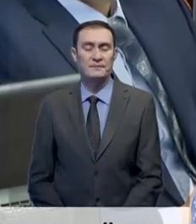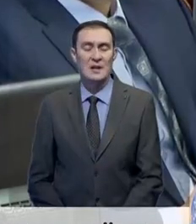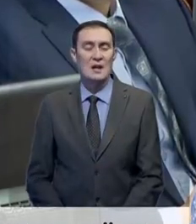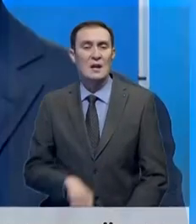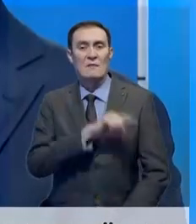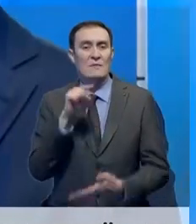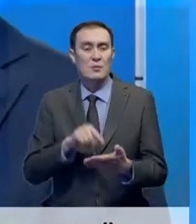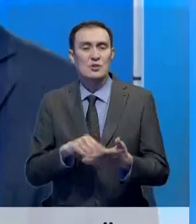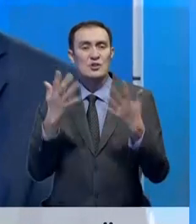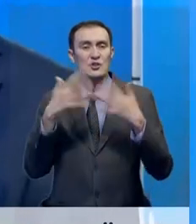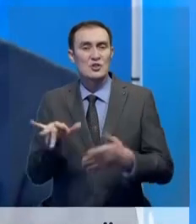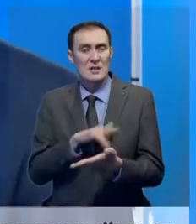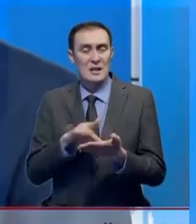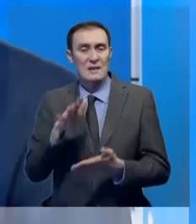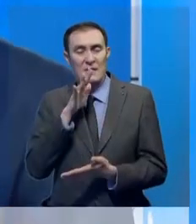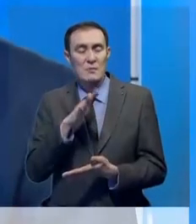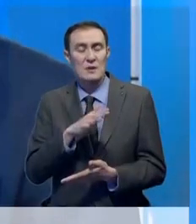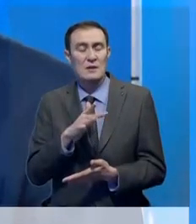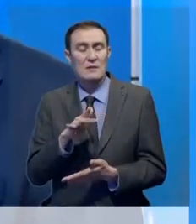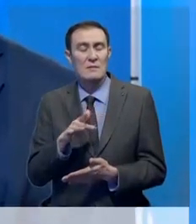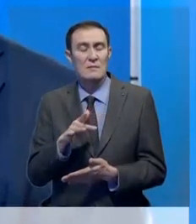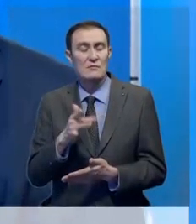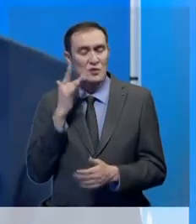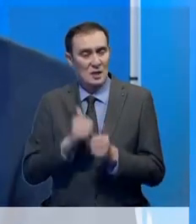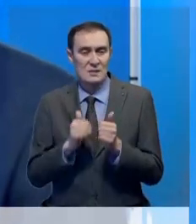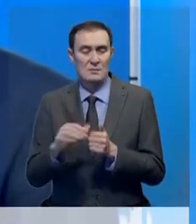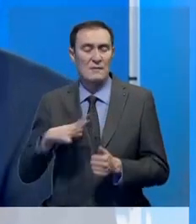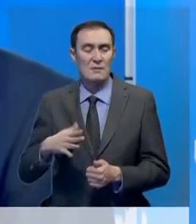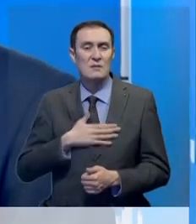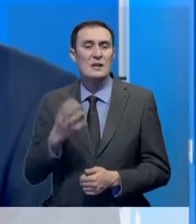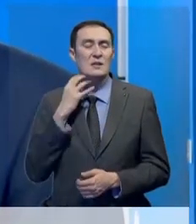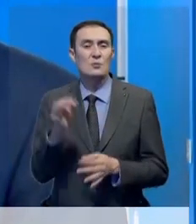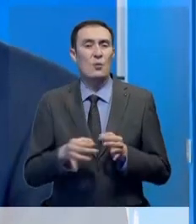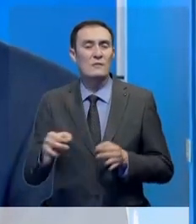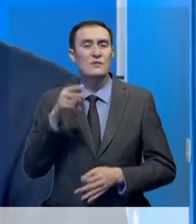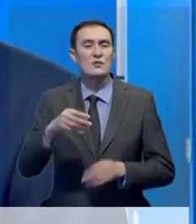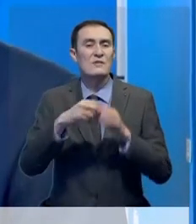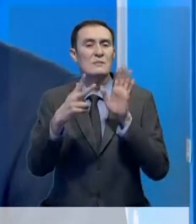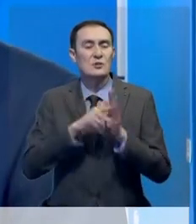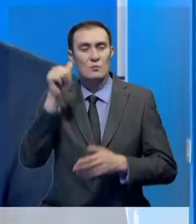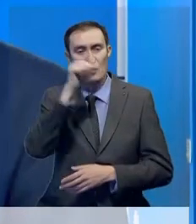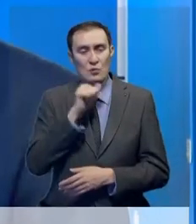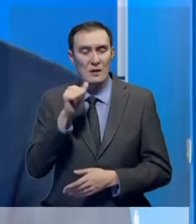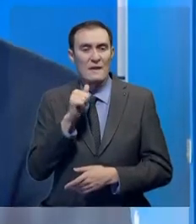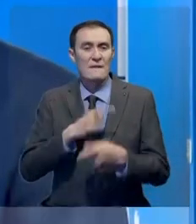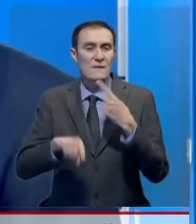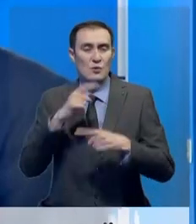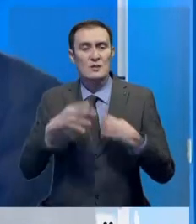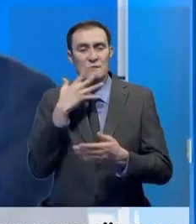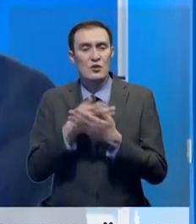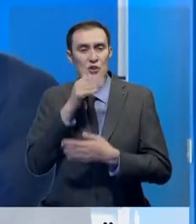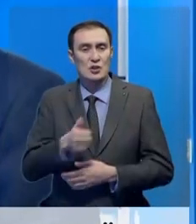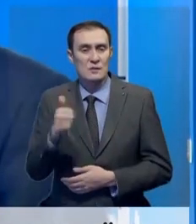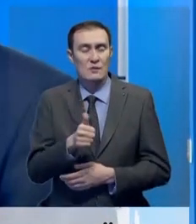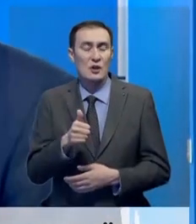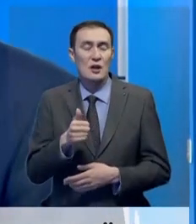Вопрос исчисления времени в Казахстане поднимается не первый год. Уже мы в Кызылординской области в 2018 году вернулись в свой часовой пояс.